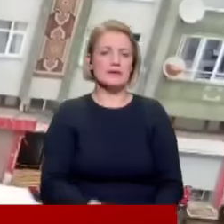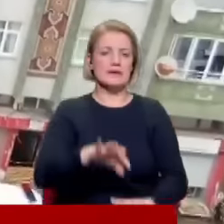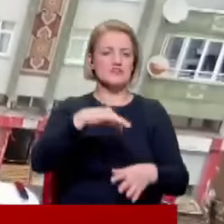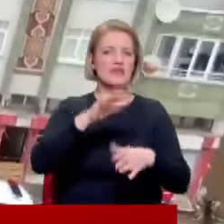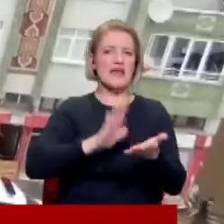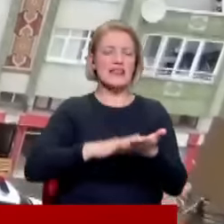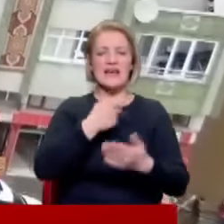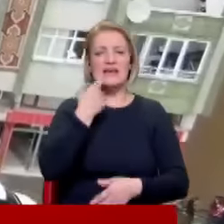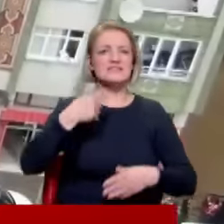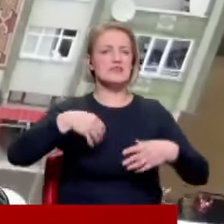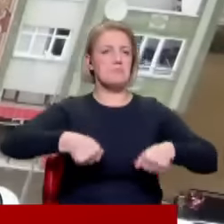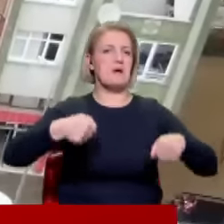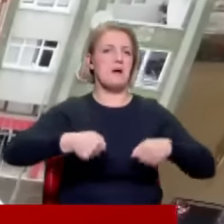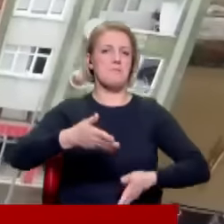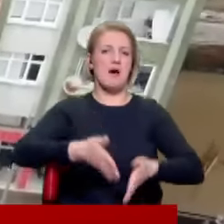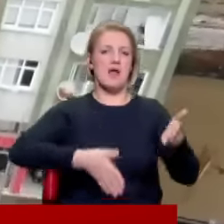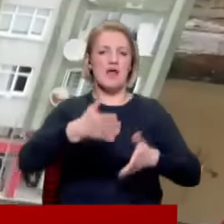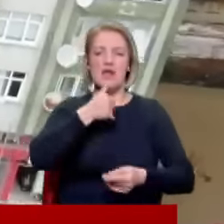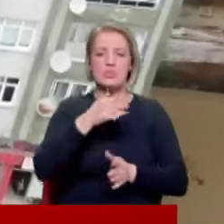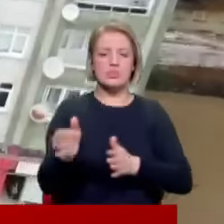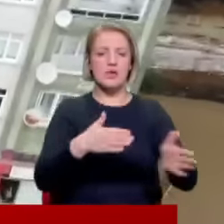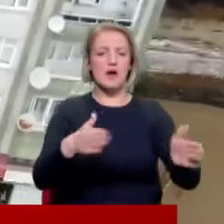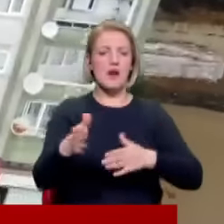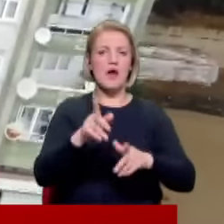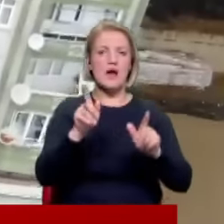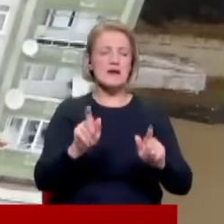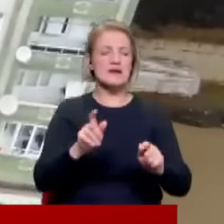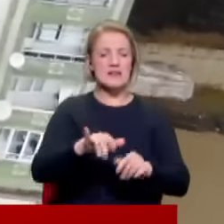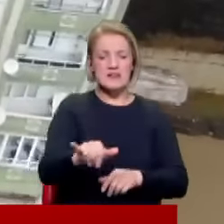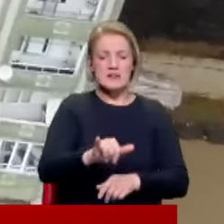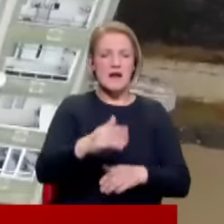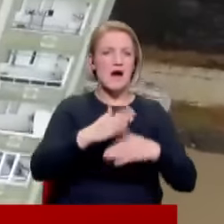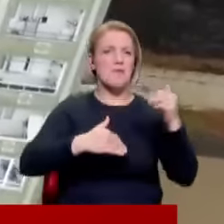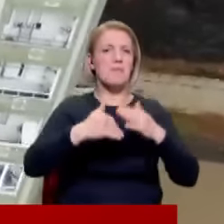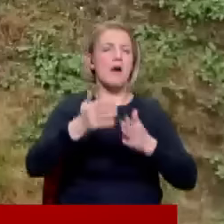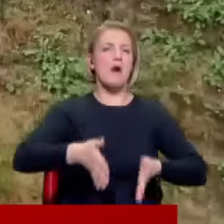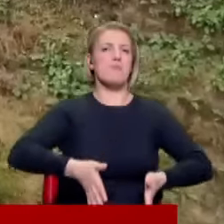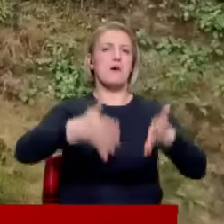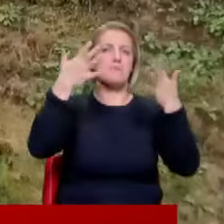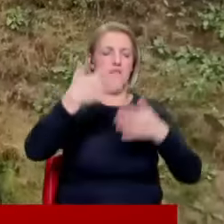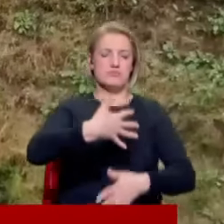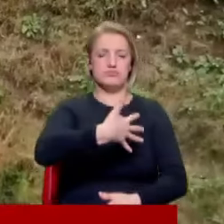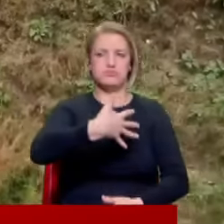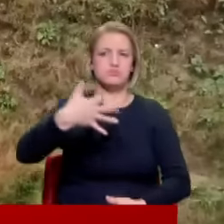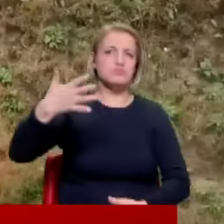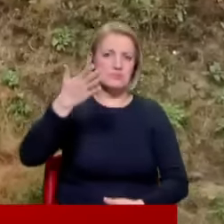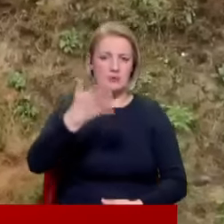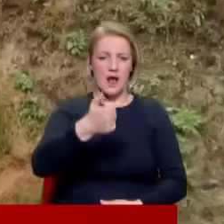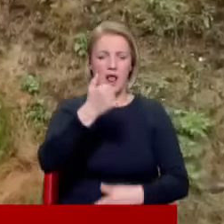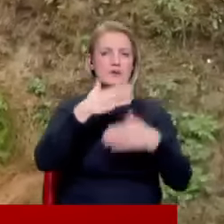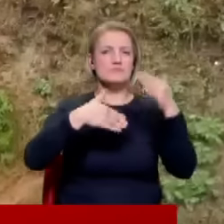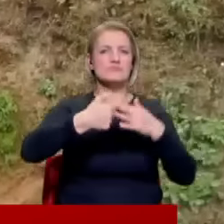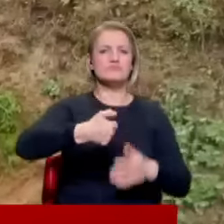Çayeli Eski Pazar Mahallesi'nde dere yatağına inşa edilmiş çok katlı apartmanlardan birinde can aldı toprak kayması. 6